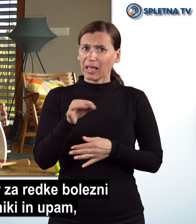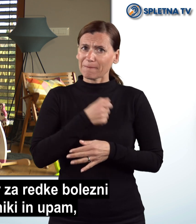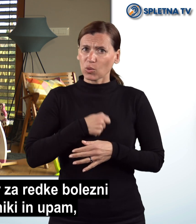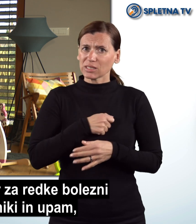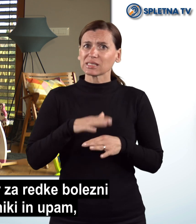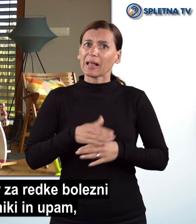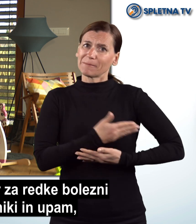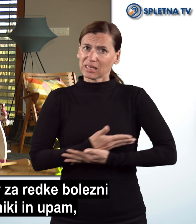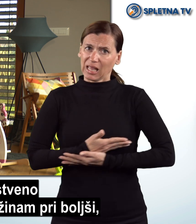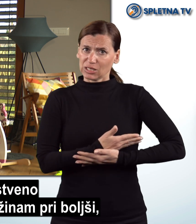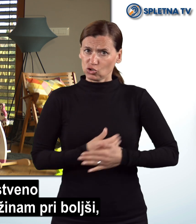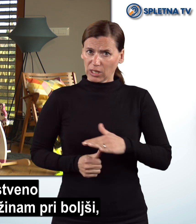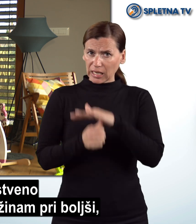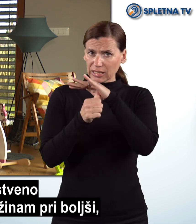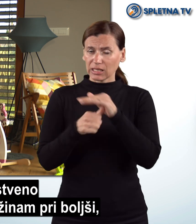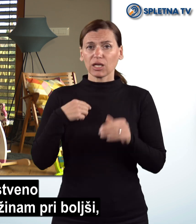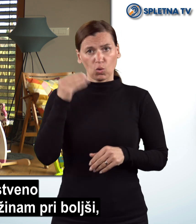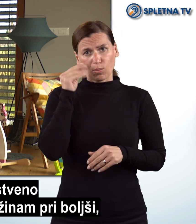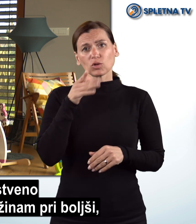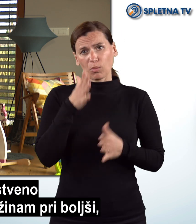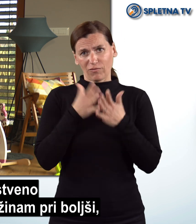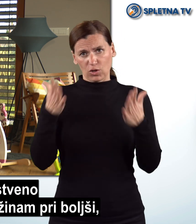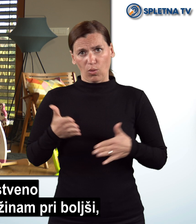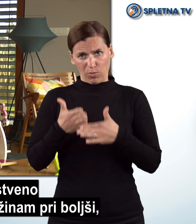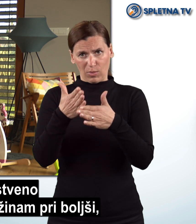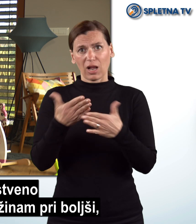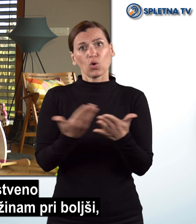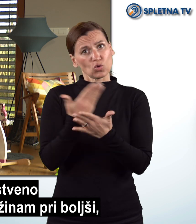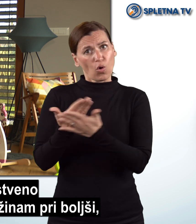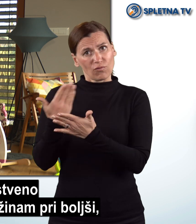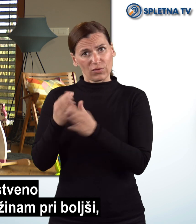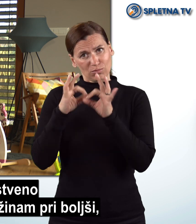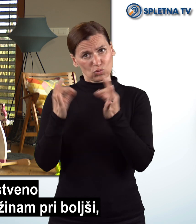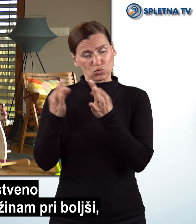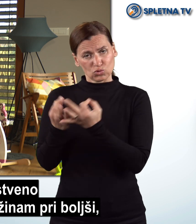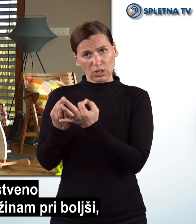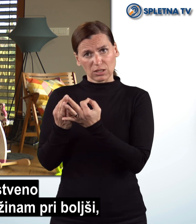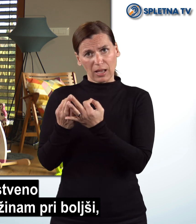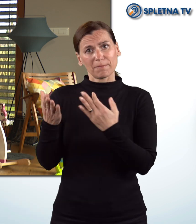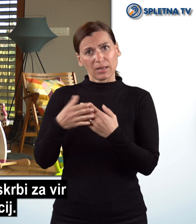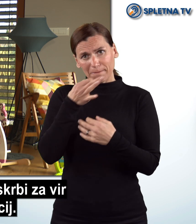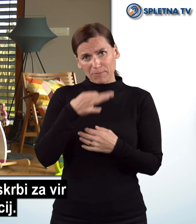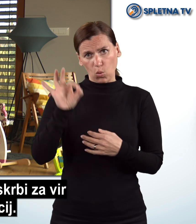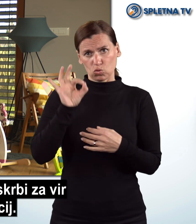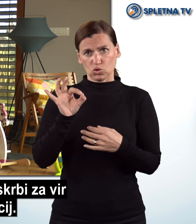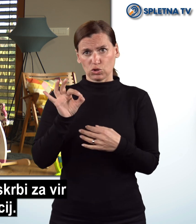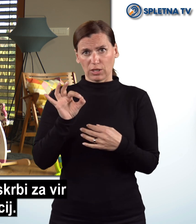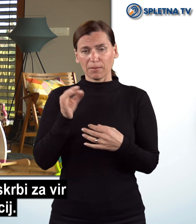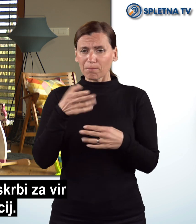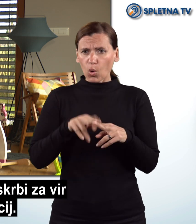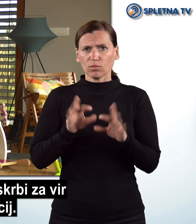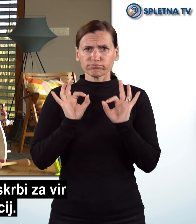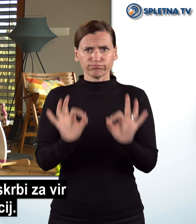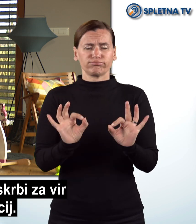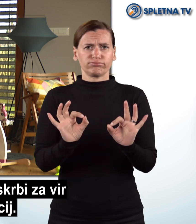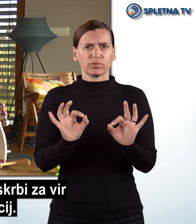pediatrični kliniki in upam, da bo to bistveno pomagalo novim družinam pri boljši, bolj koordinirani